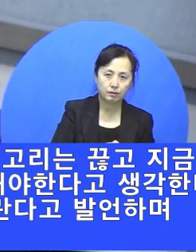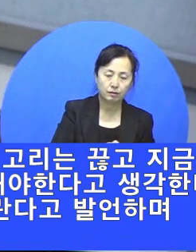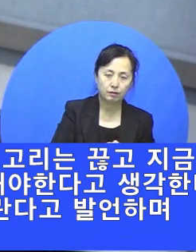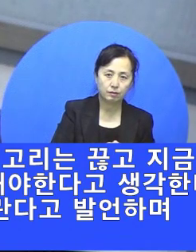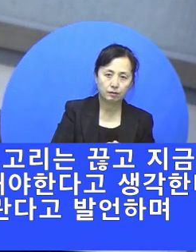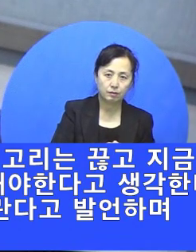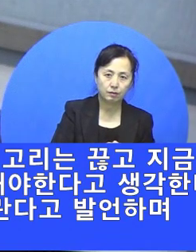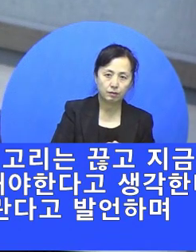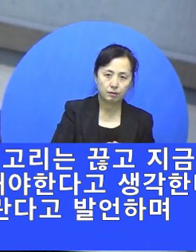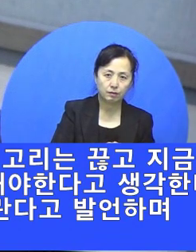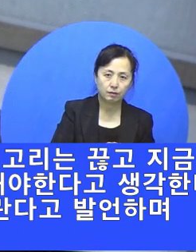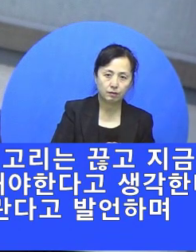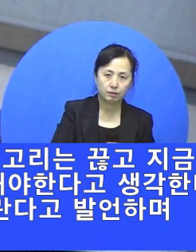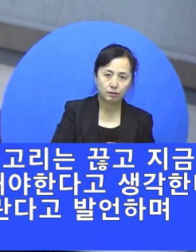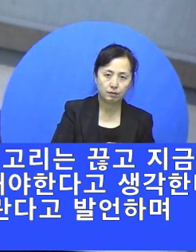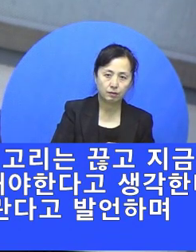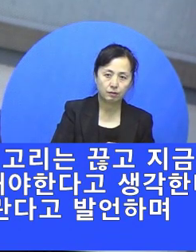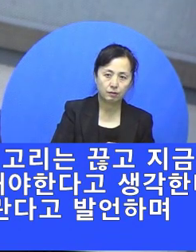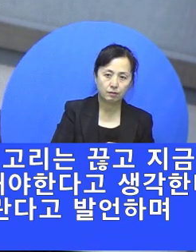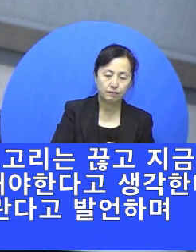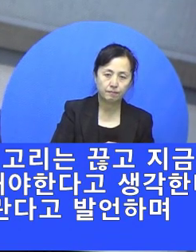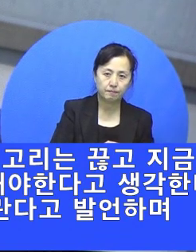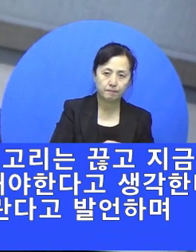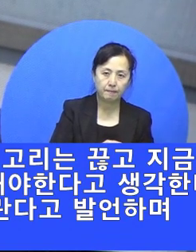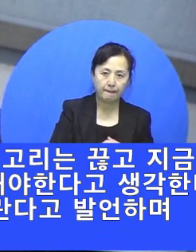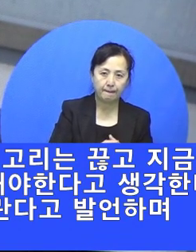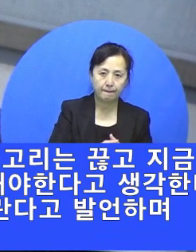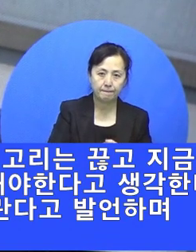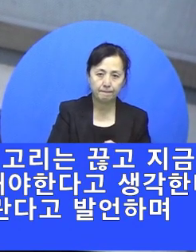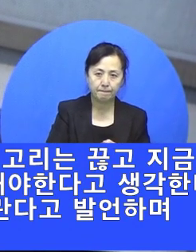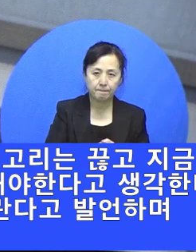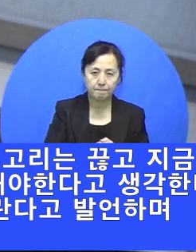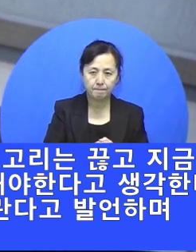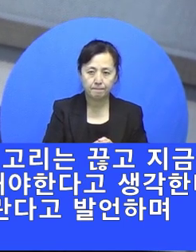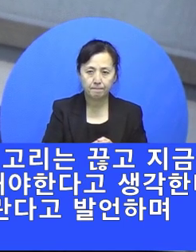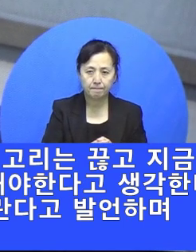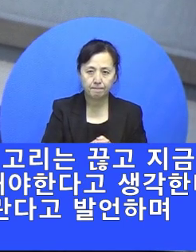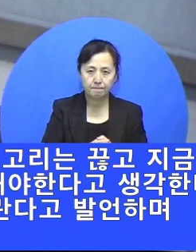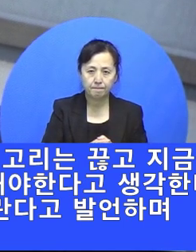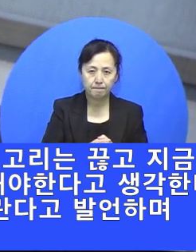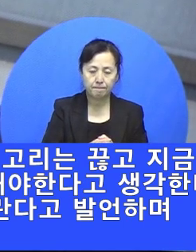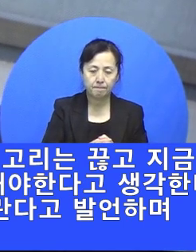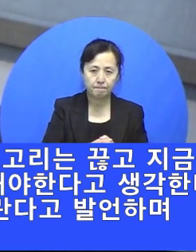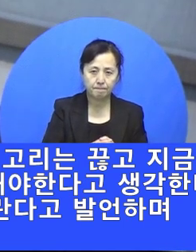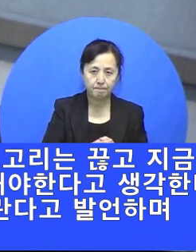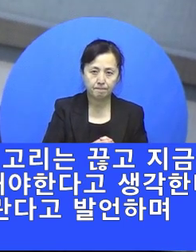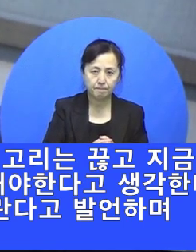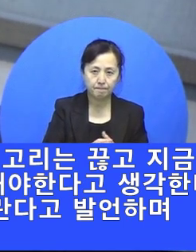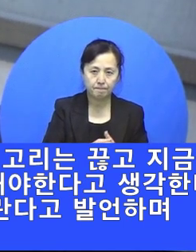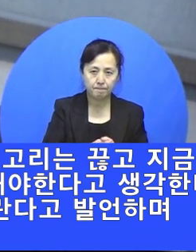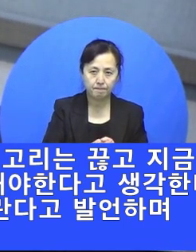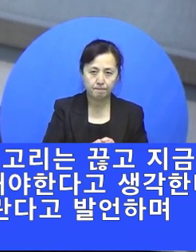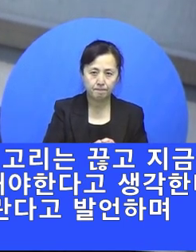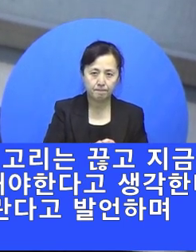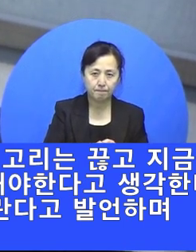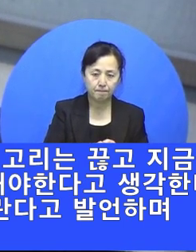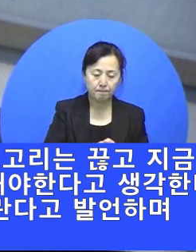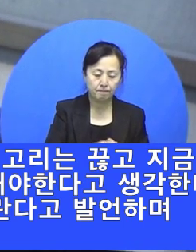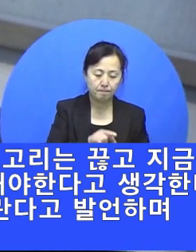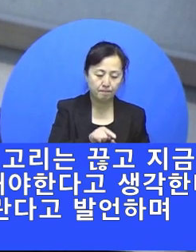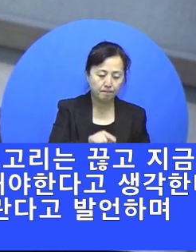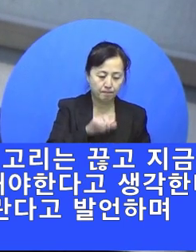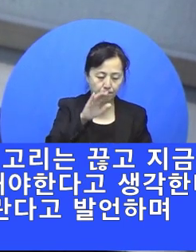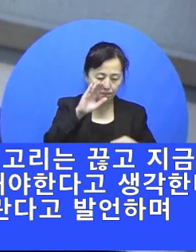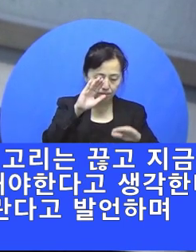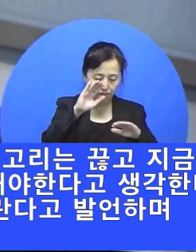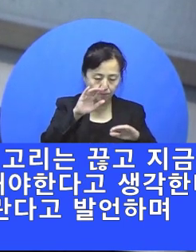되면서 수원화성 지역 간 갈등은 깊어지고 시간과 행정력, 국세 낭비만 심화되고 있는 모습입니다.